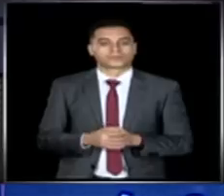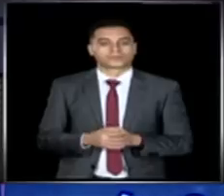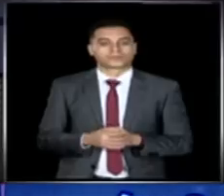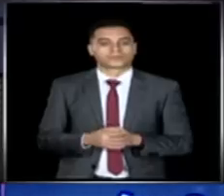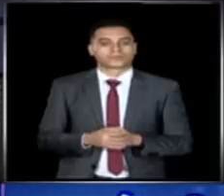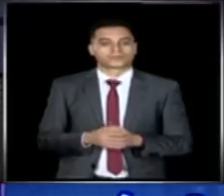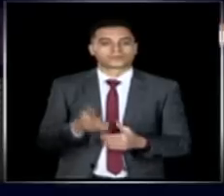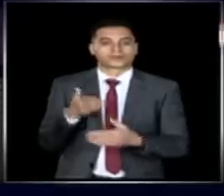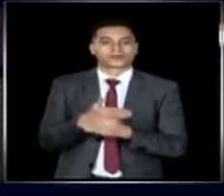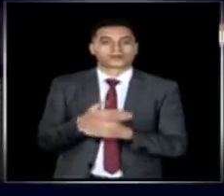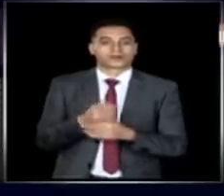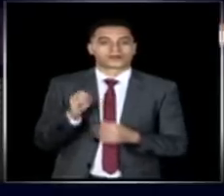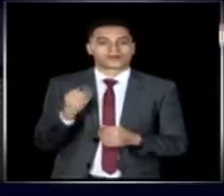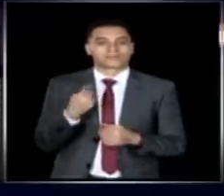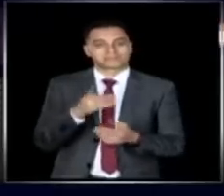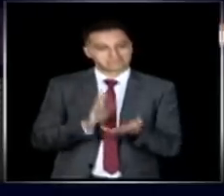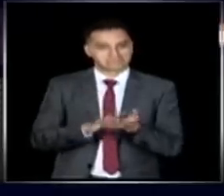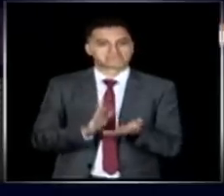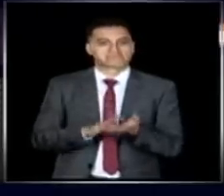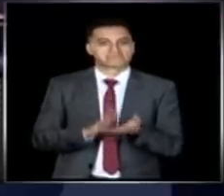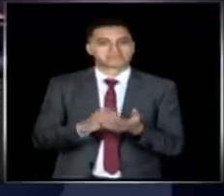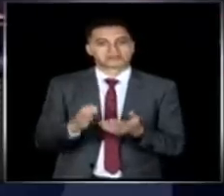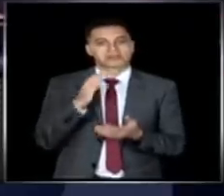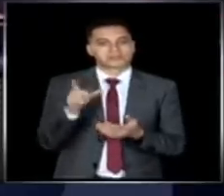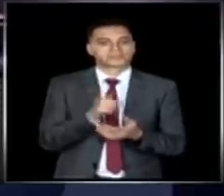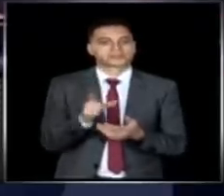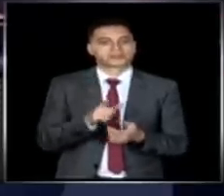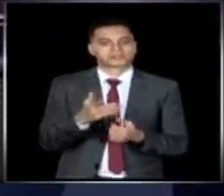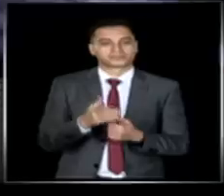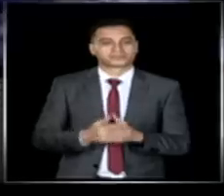سبعتاشر. حسن عروس. برافو عليك. إجابة صحيحة.